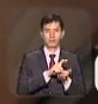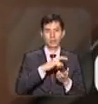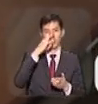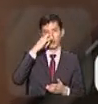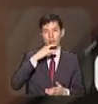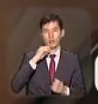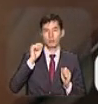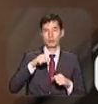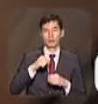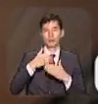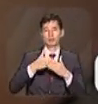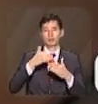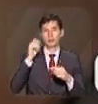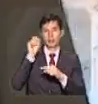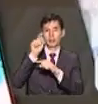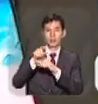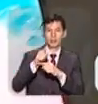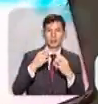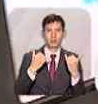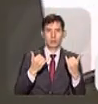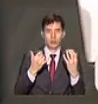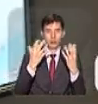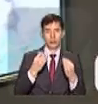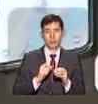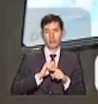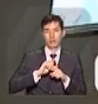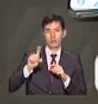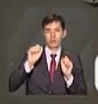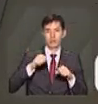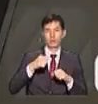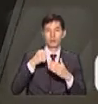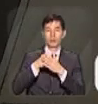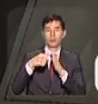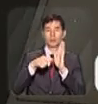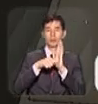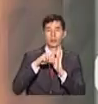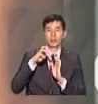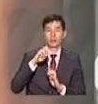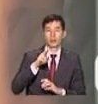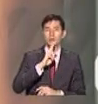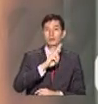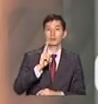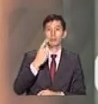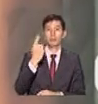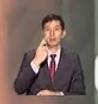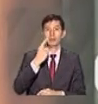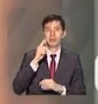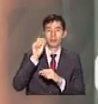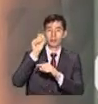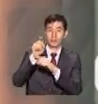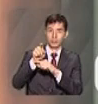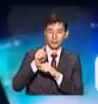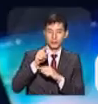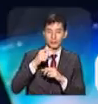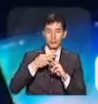могут сделать предварительный заказ смартфонов с сегодняшнего дня и по 6 марта. Первые обладатели новинок, сделавшие